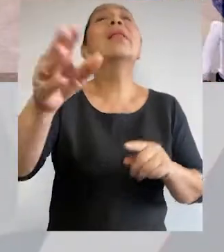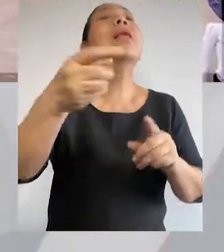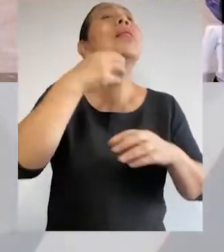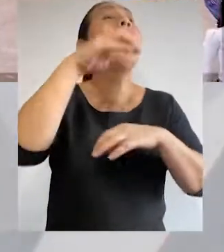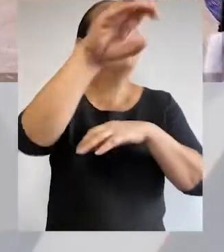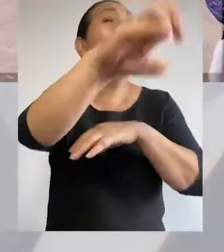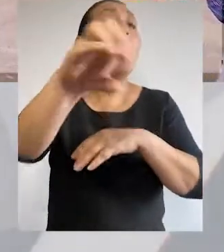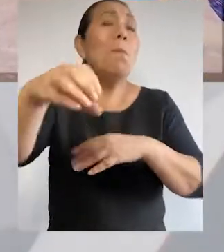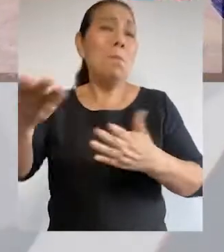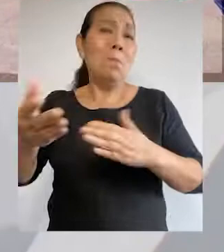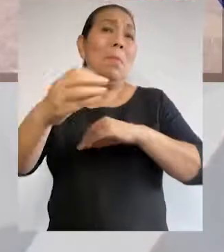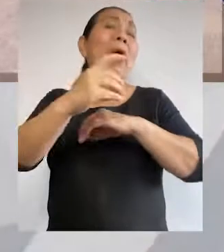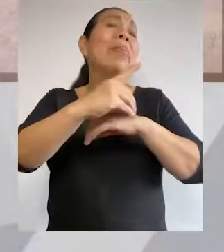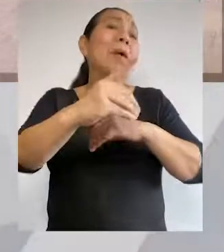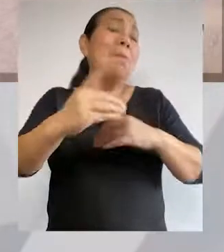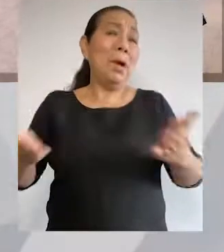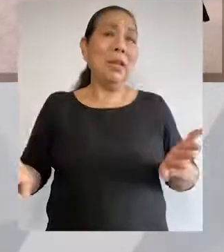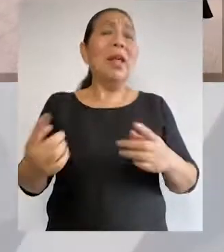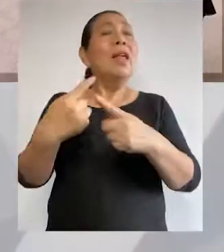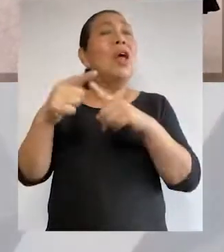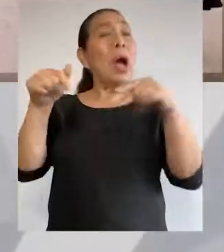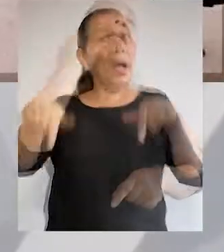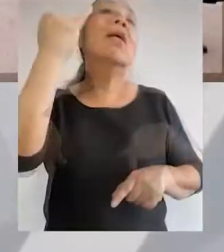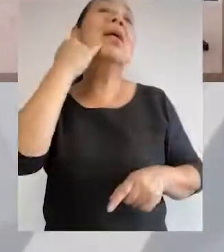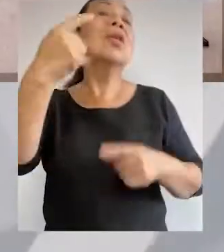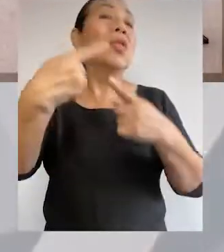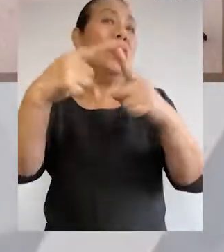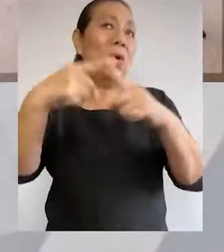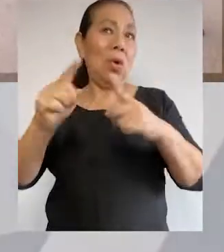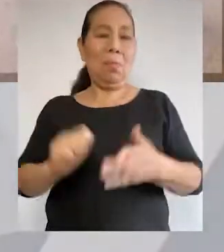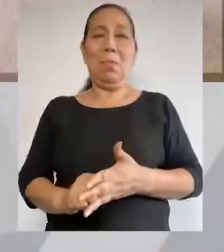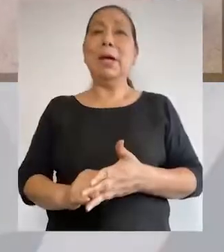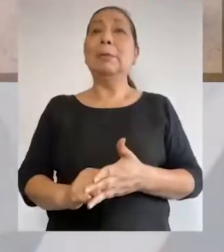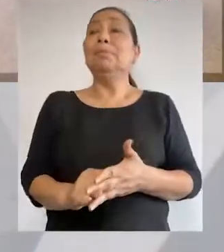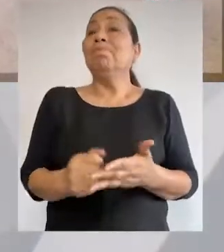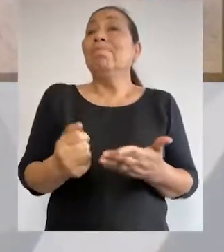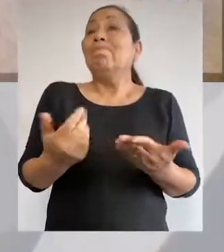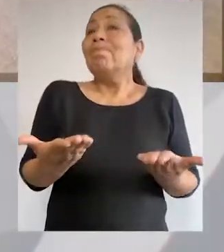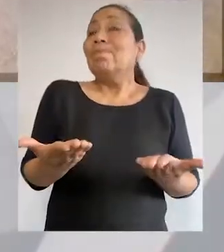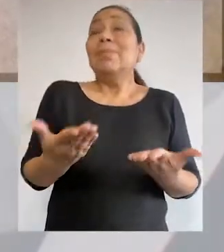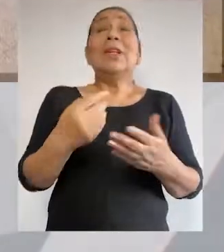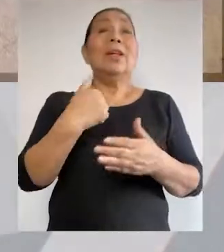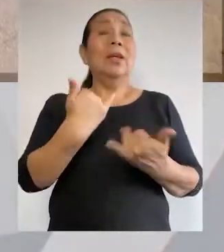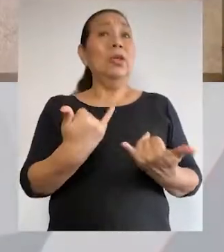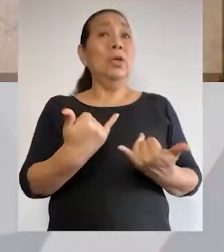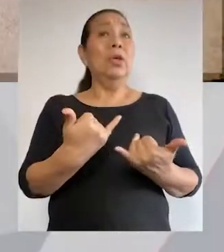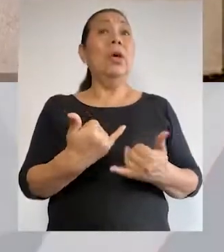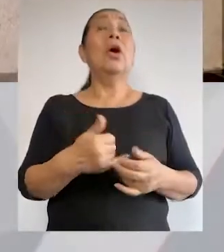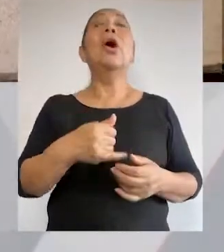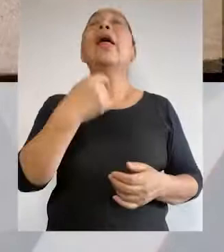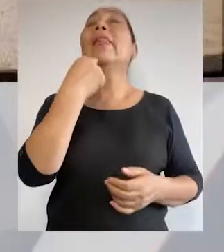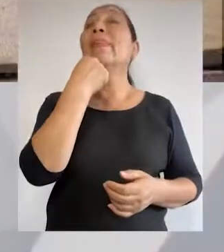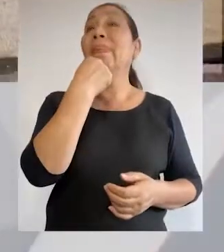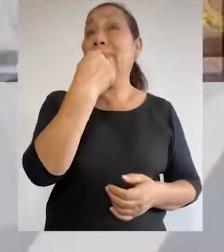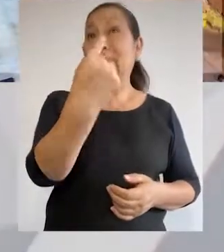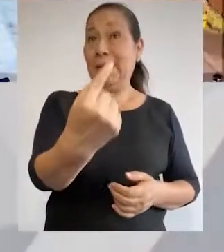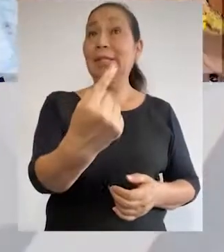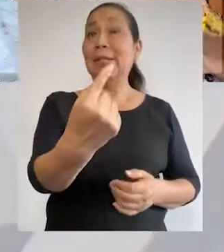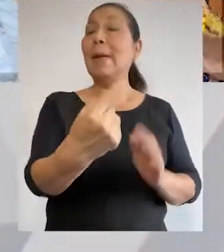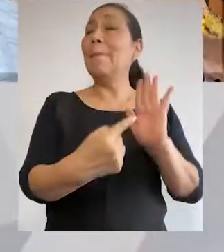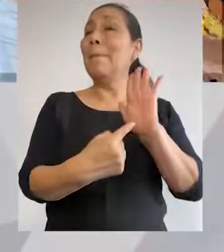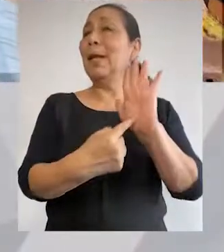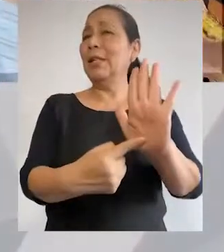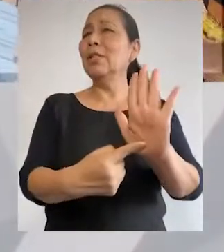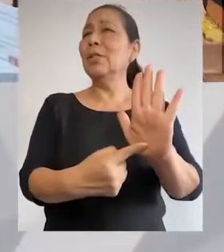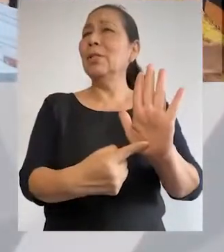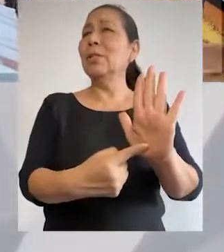Perú suyupiqa imaymana kawsaykunam kan. Tukuyniraq kayninchikmantam John Raúl Surimarin. Chaymi